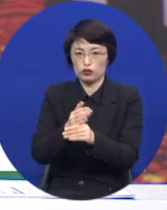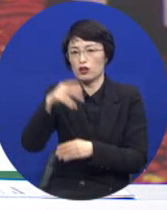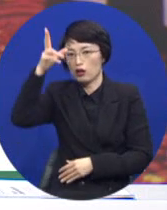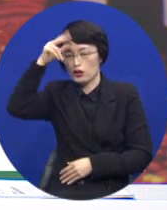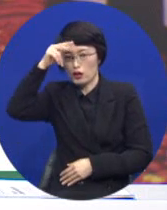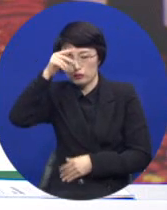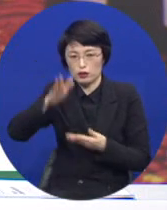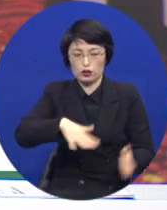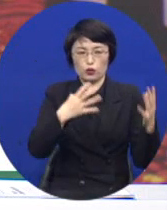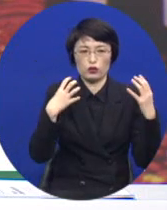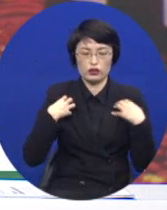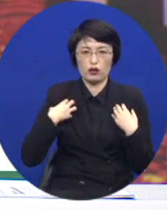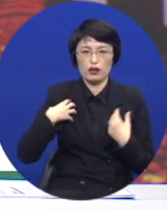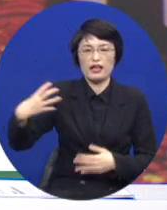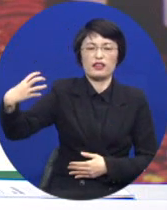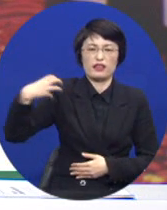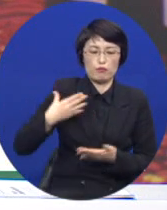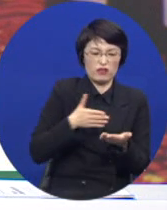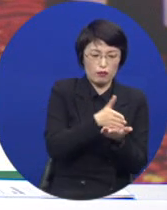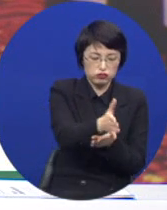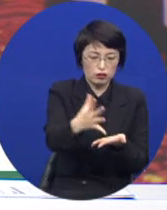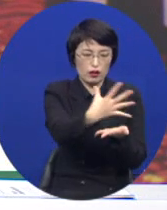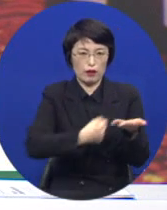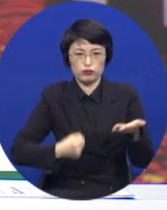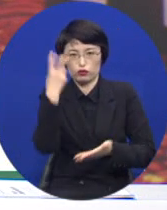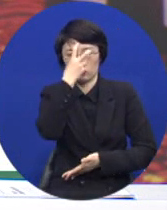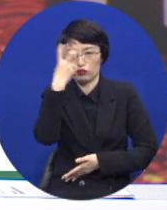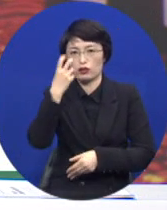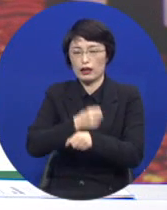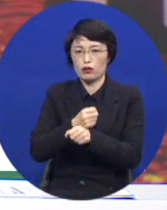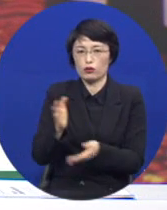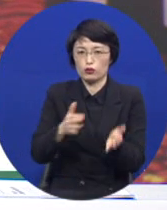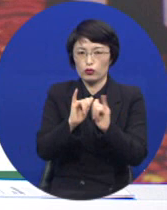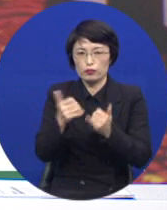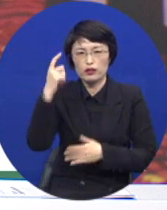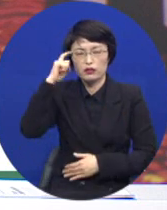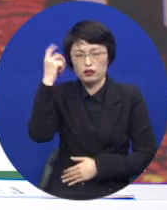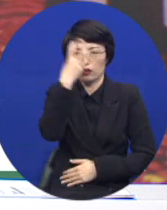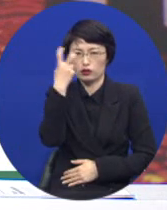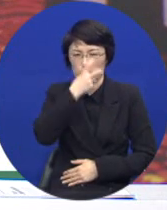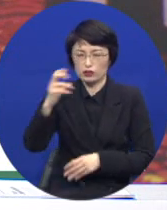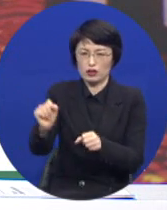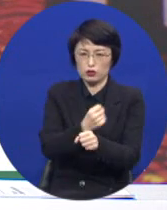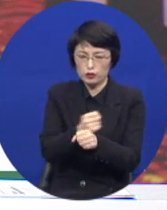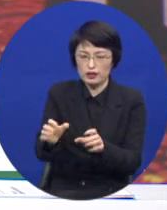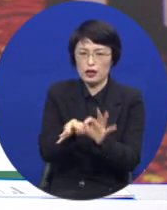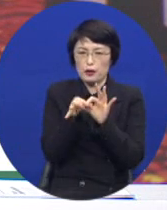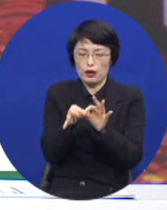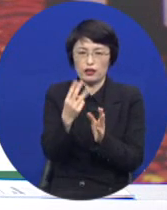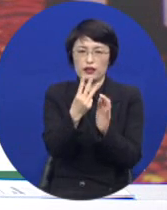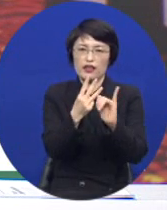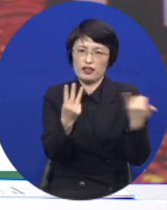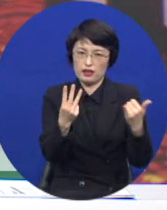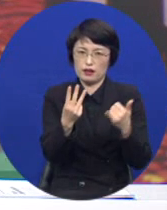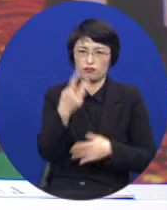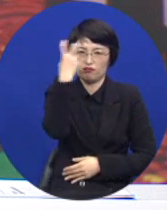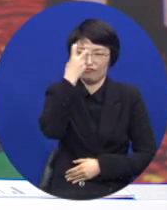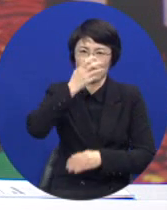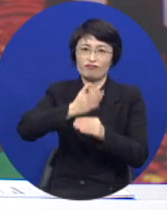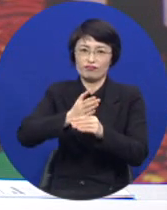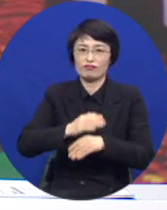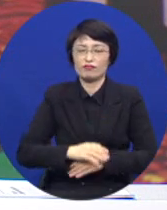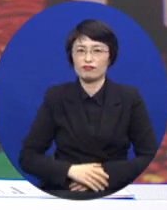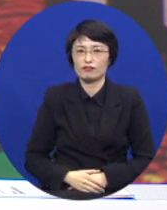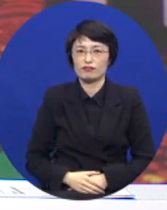담당부서를 압수수색하고 도민 의견 조사 조작에 관여한 3명을 입건했습니다 김찬영